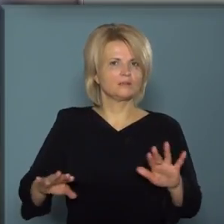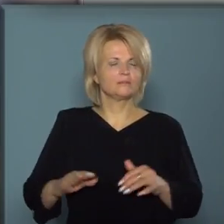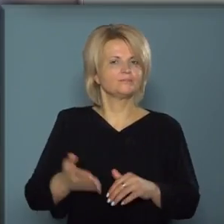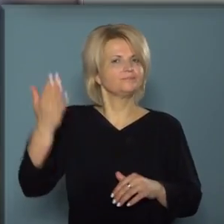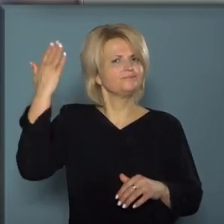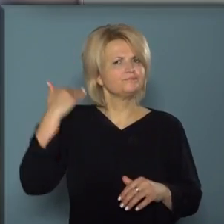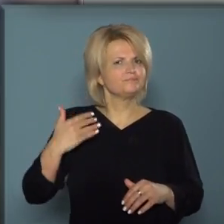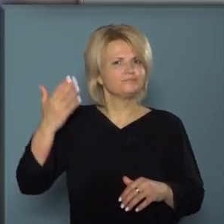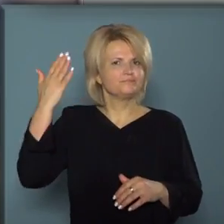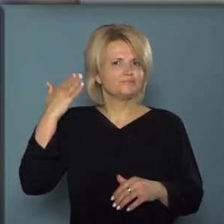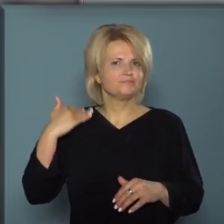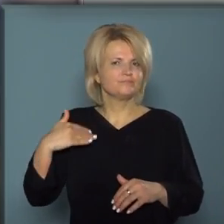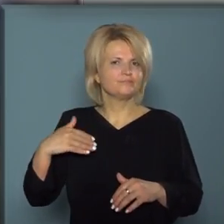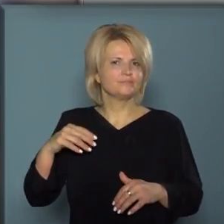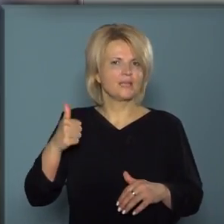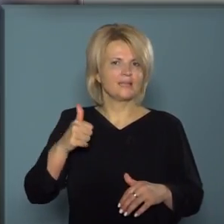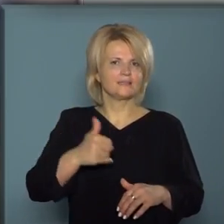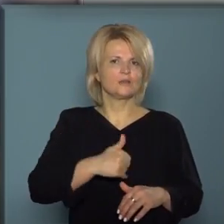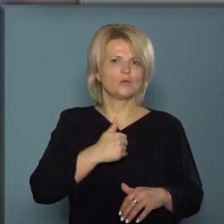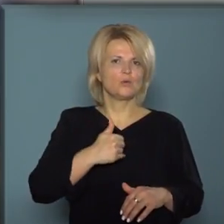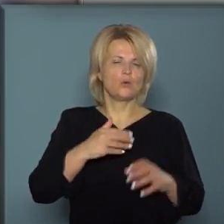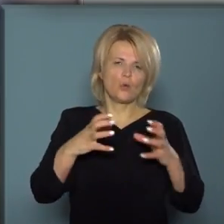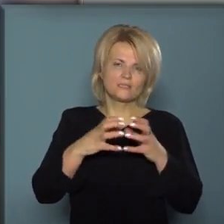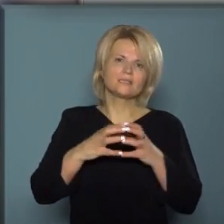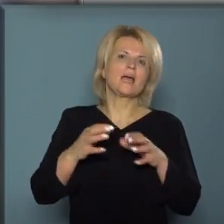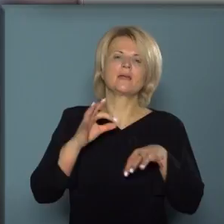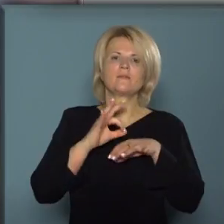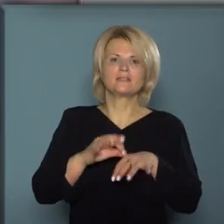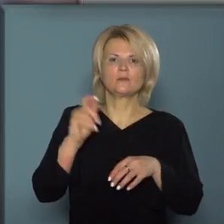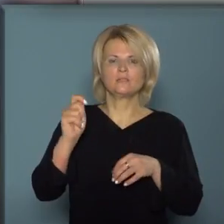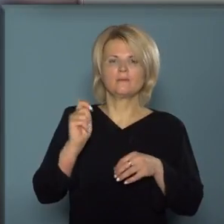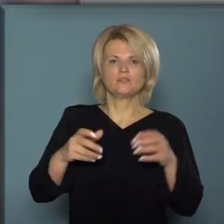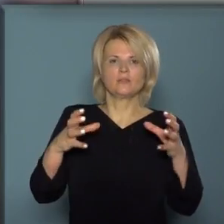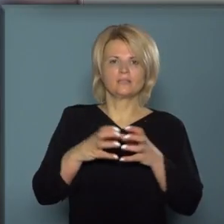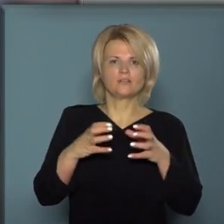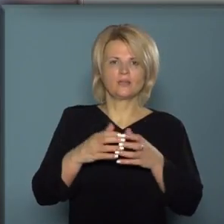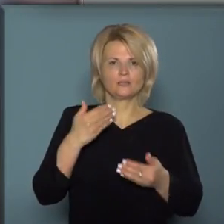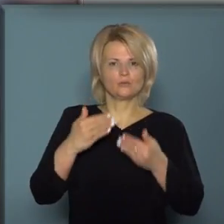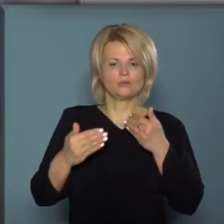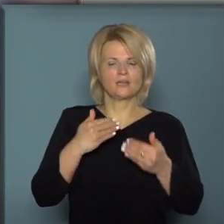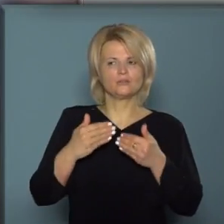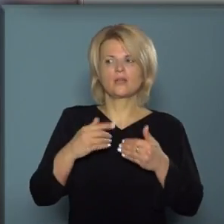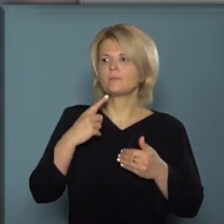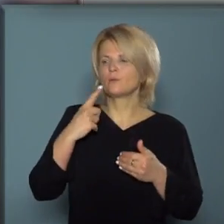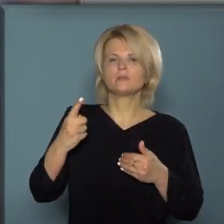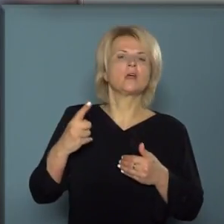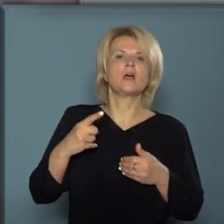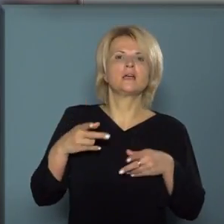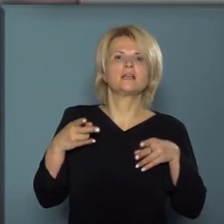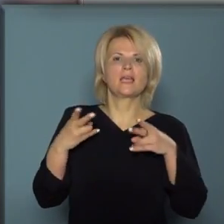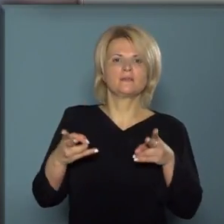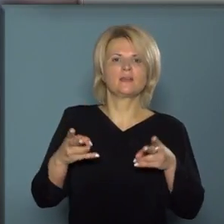idején még az egyik osztályvezetőnk egy képviselőtestület ülésen kérdésre adott válaszba azt mondta, hogy a